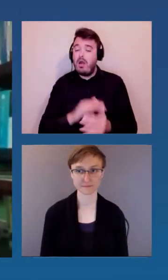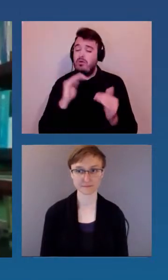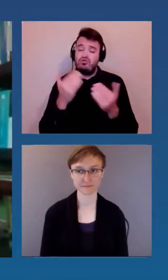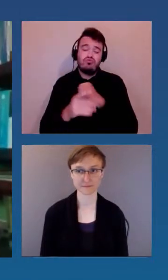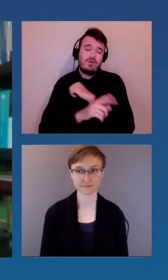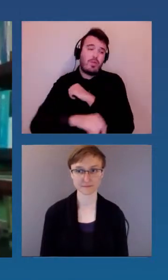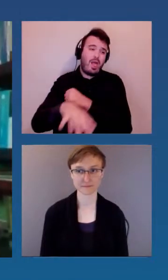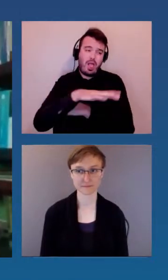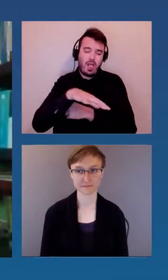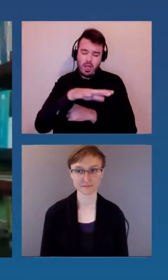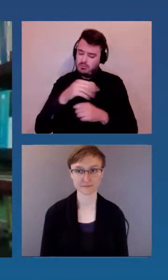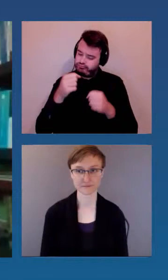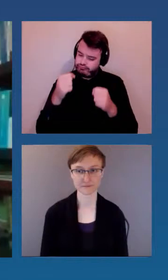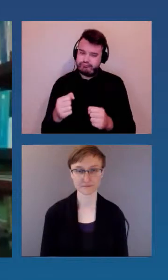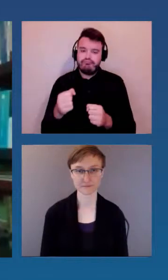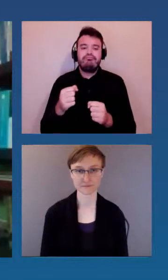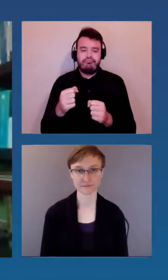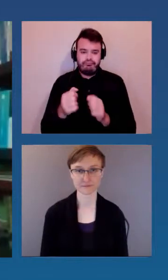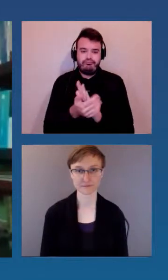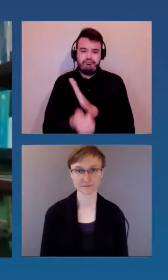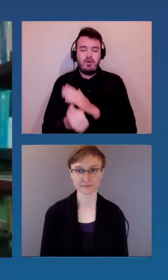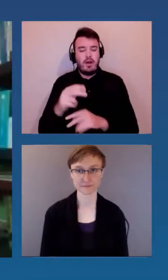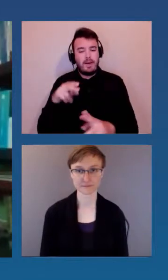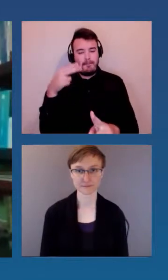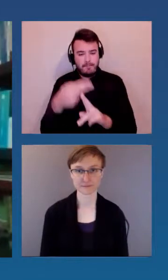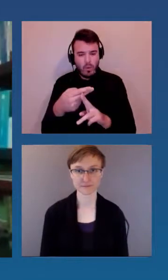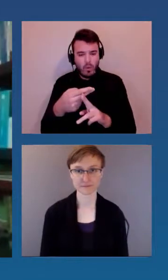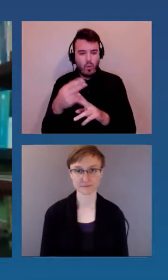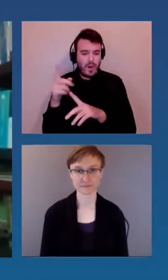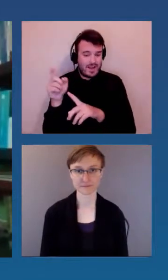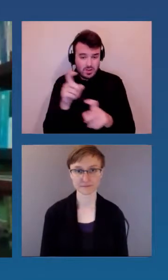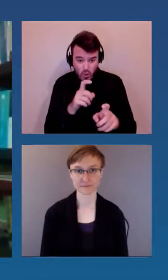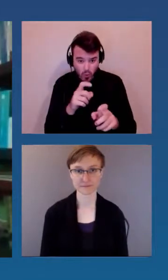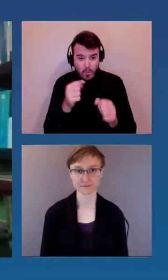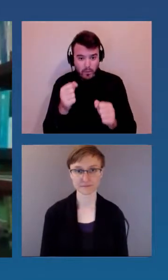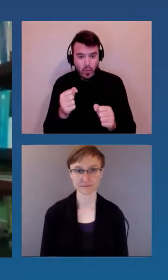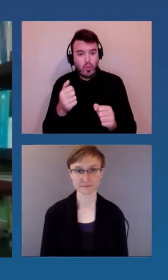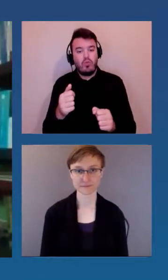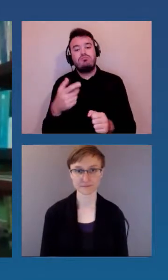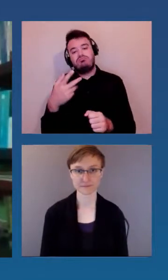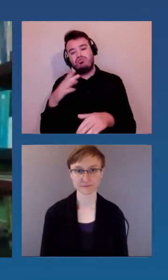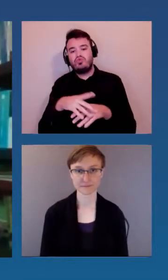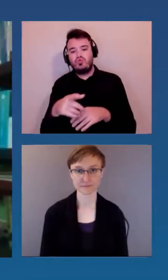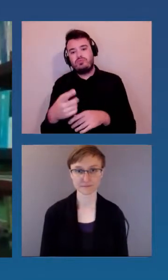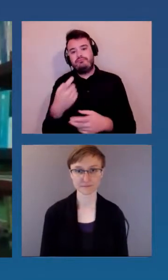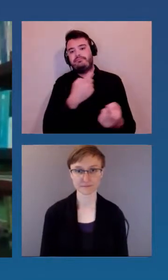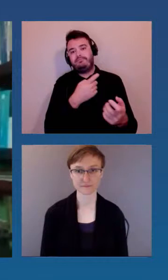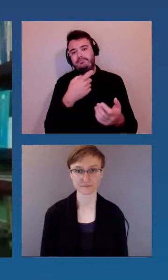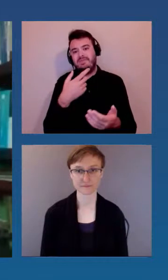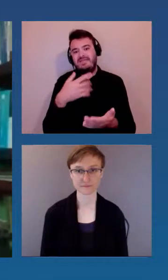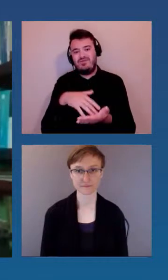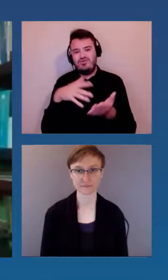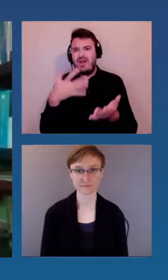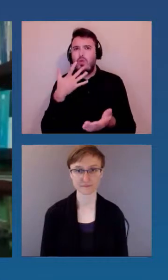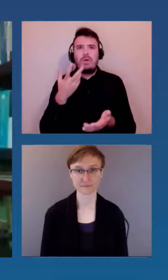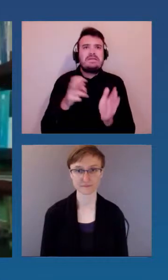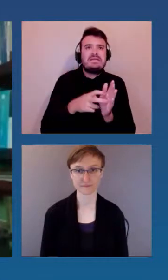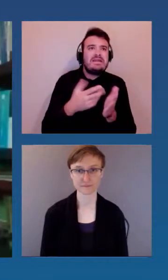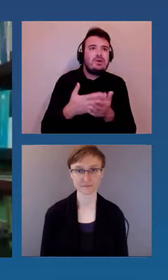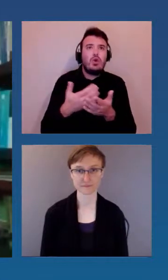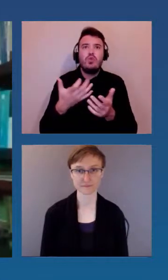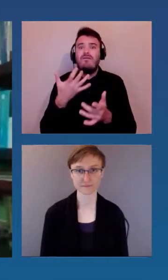la personne puisse aussi elle-même communiquer avec Santé publique. Merci de nous avoir rappelé que vous avez toutes sortes